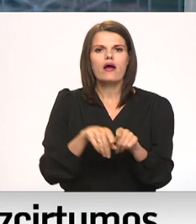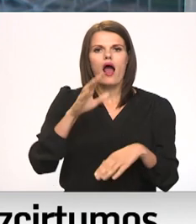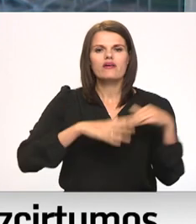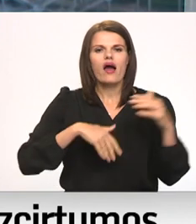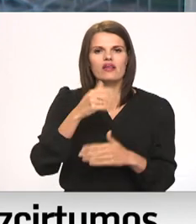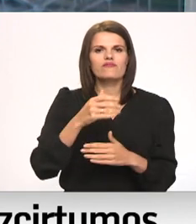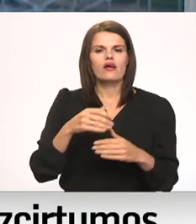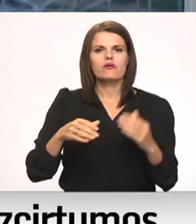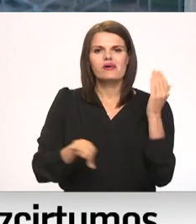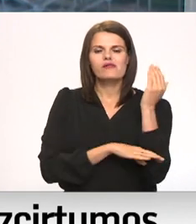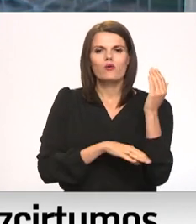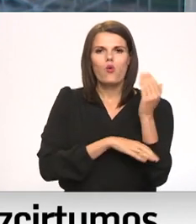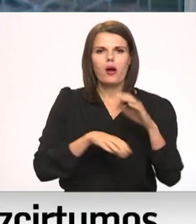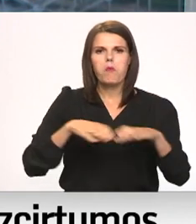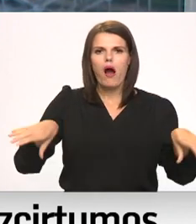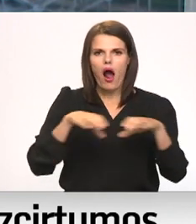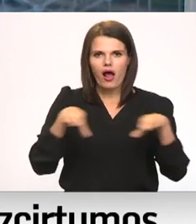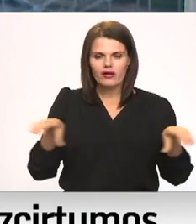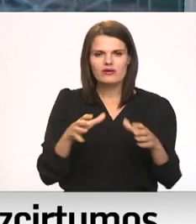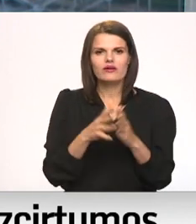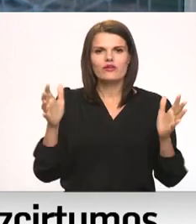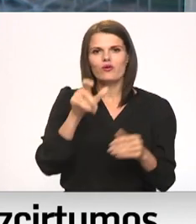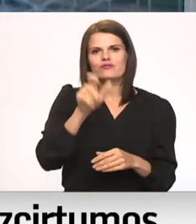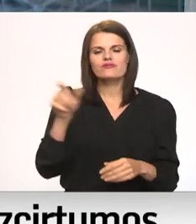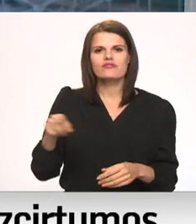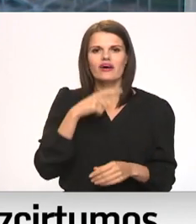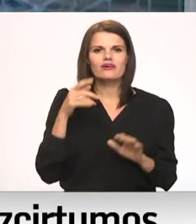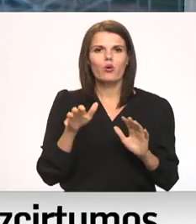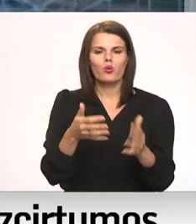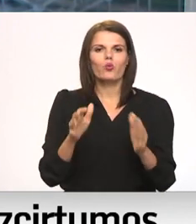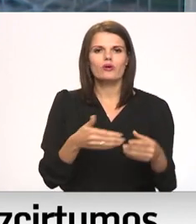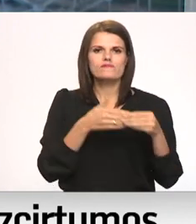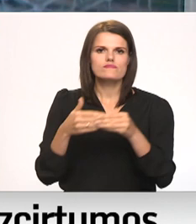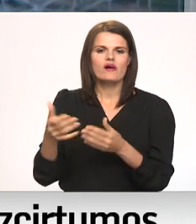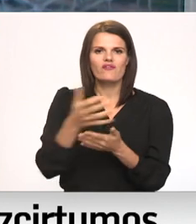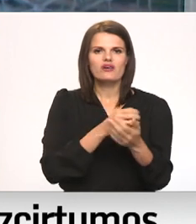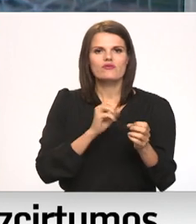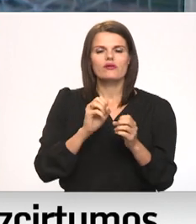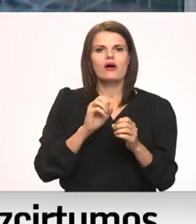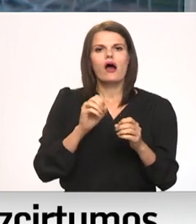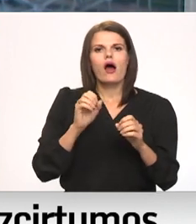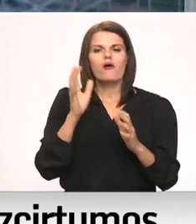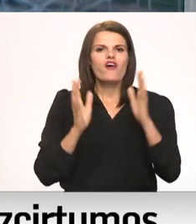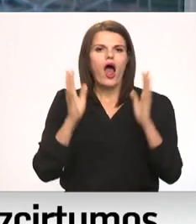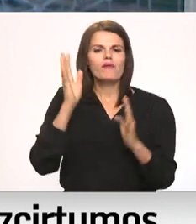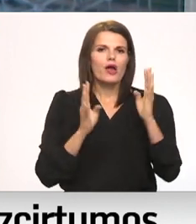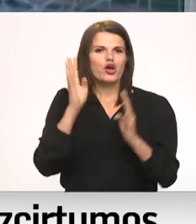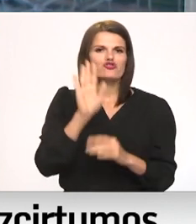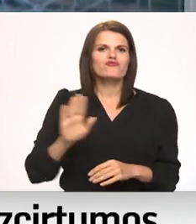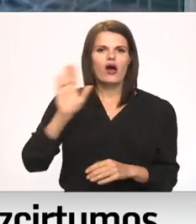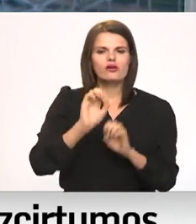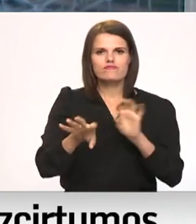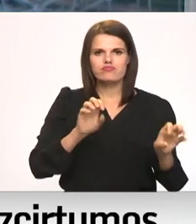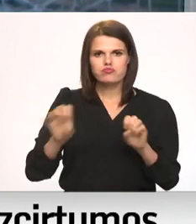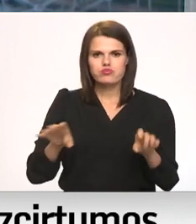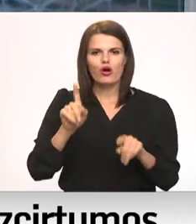kvalitatīvam zāģbaļķim, aizvien vairāk cilvēku vēlas kurināmo ziemai sarūpēt, vācot atlikumus Latvijas valsts mežu izcirtumos. Vietām